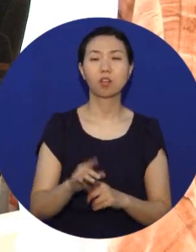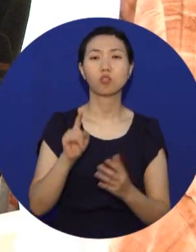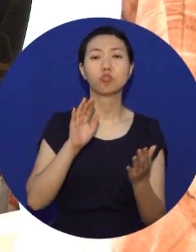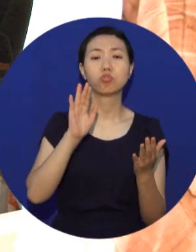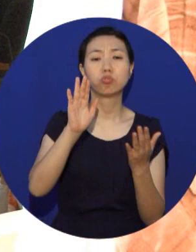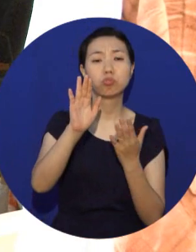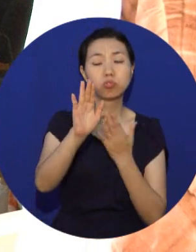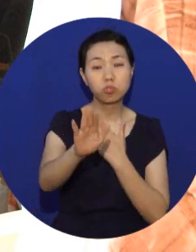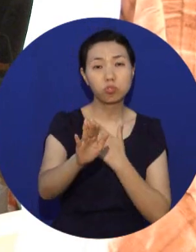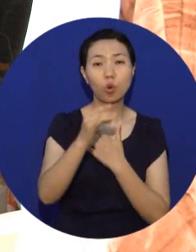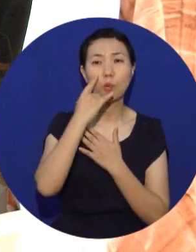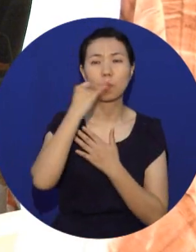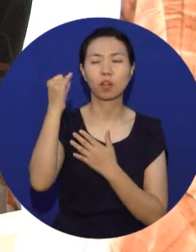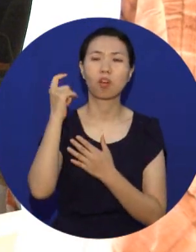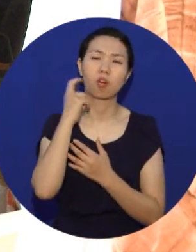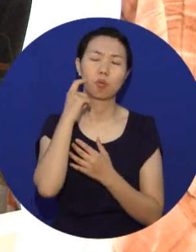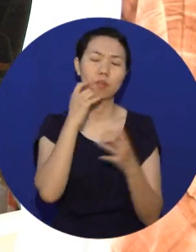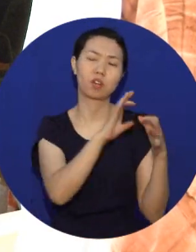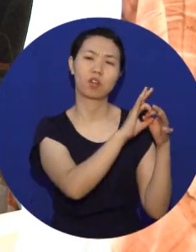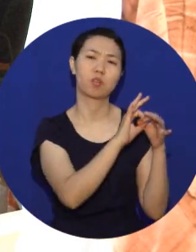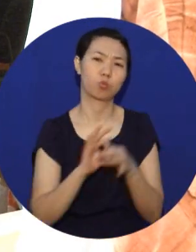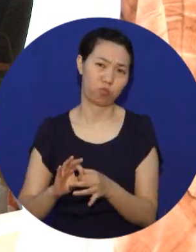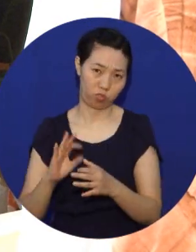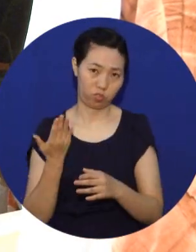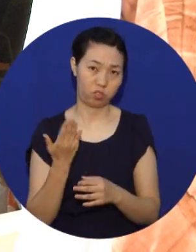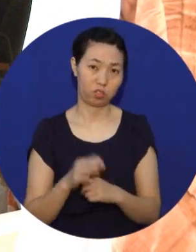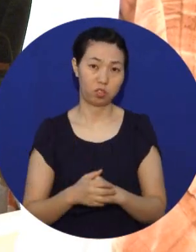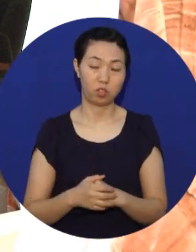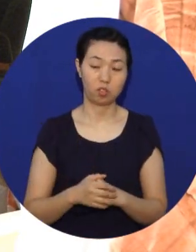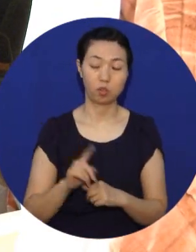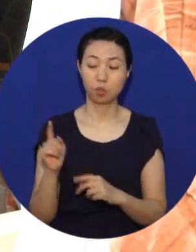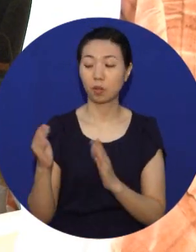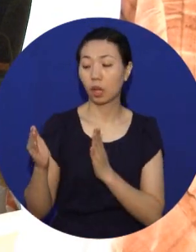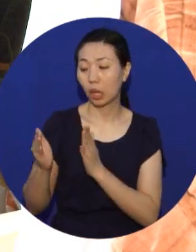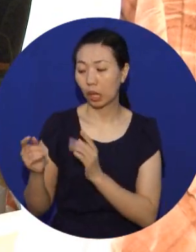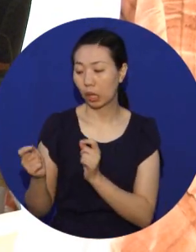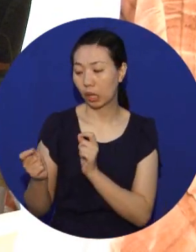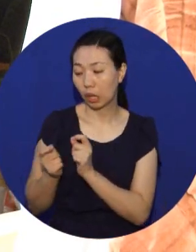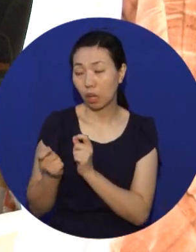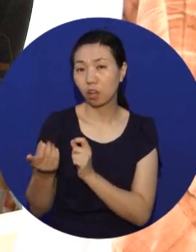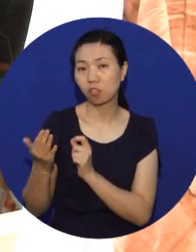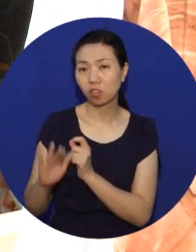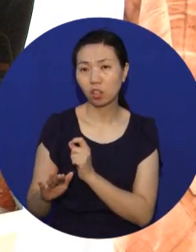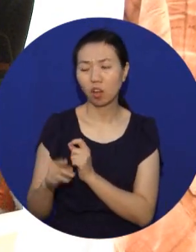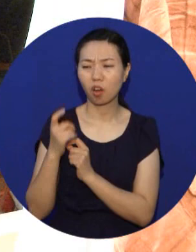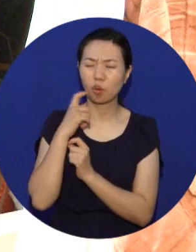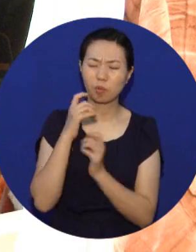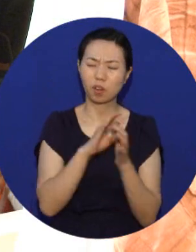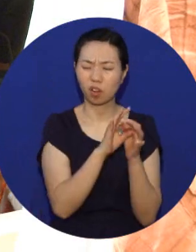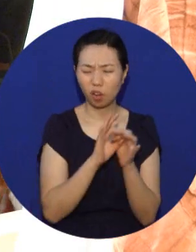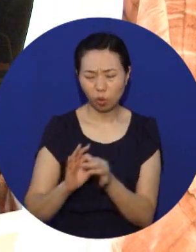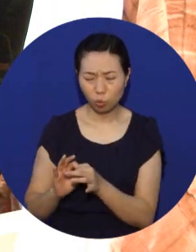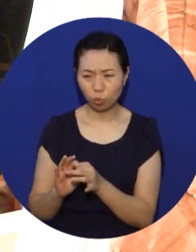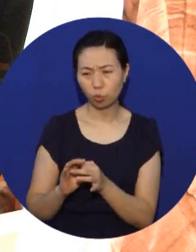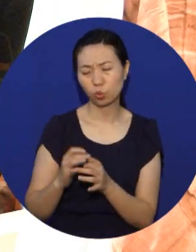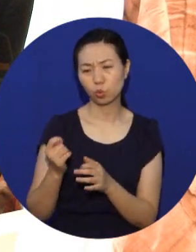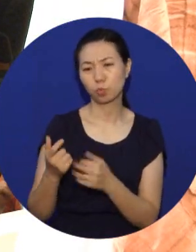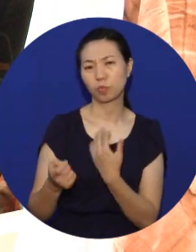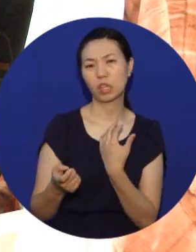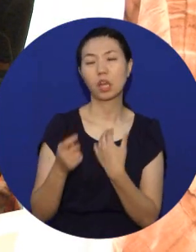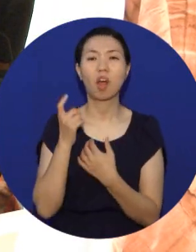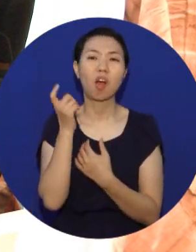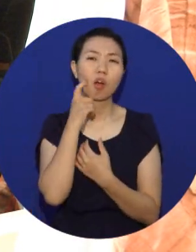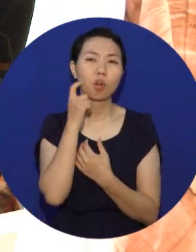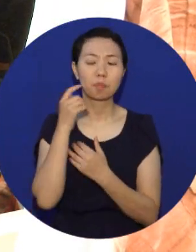거예요, 엄마한테. 그래서 가장 어떻게 보면 가까운 사람인데 거짓말을 해야 되고 가식적인 관계가 되니까 제가